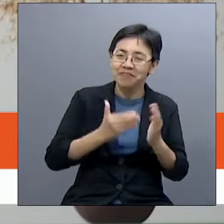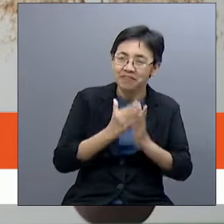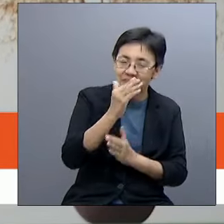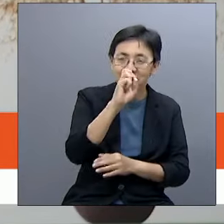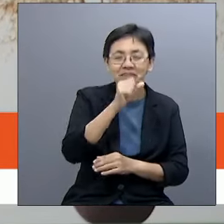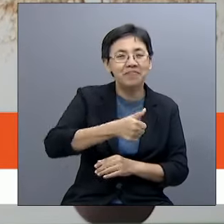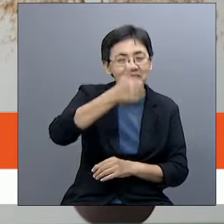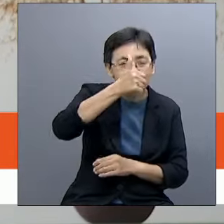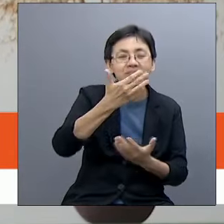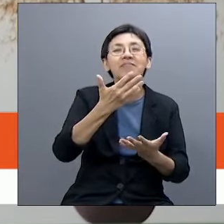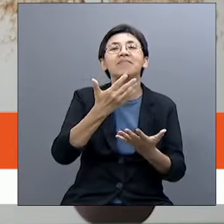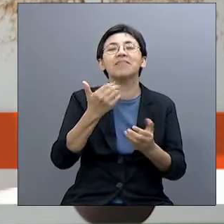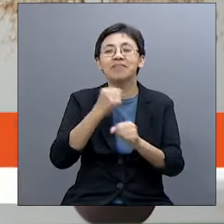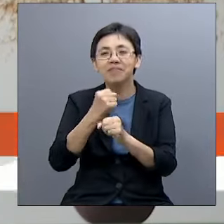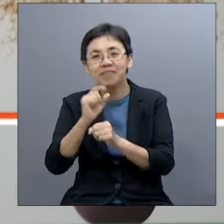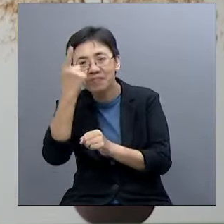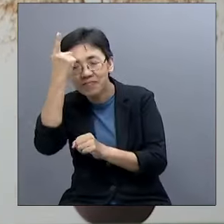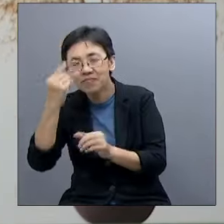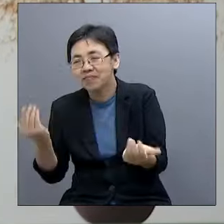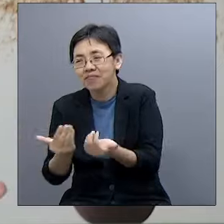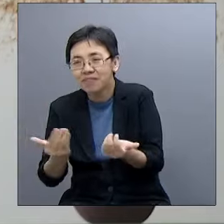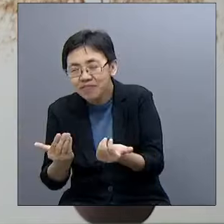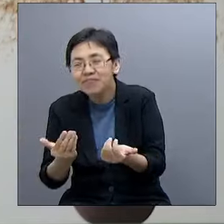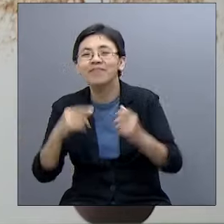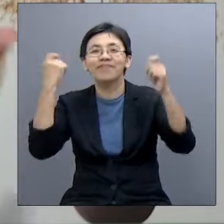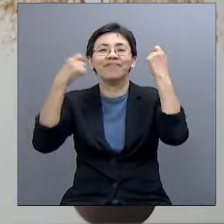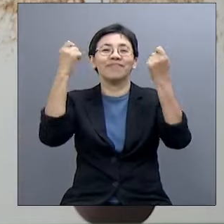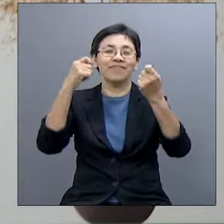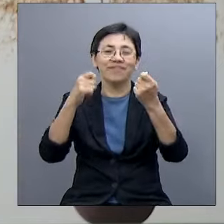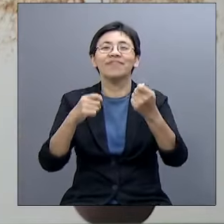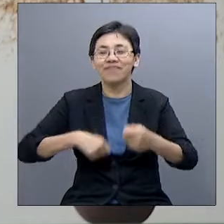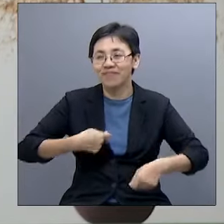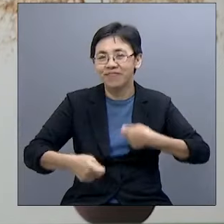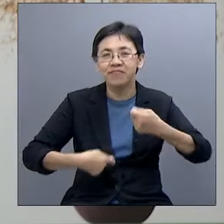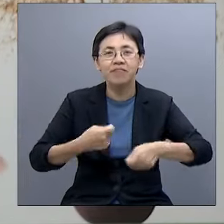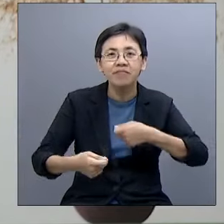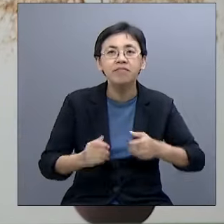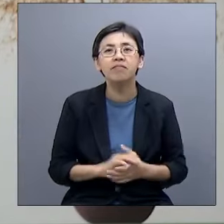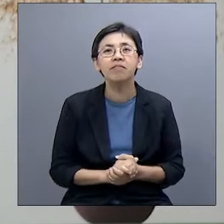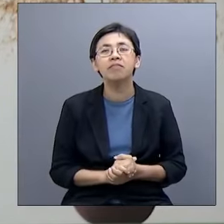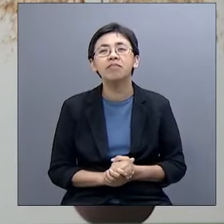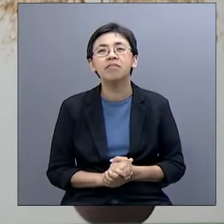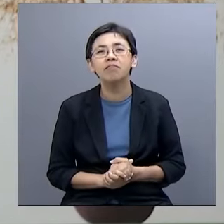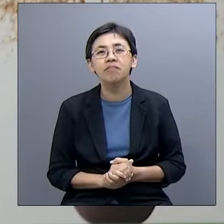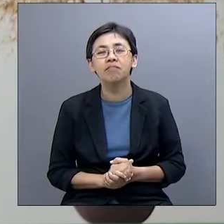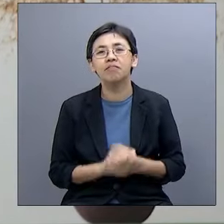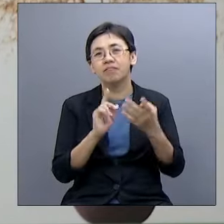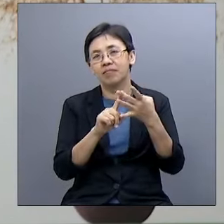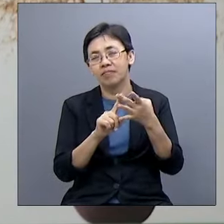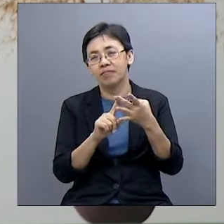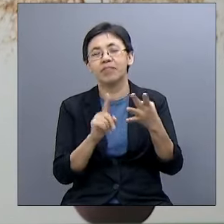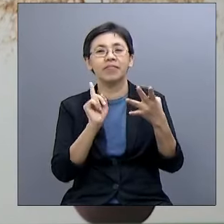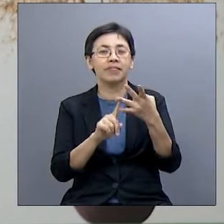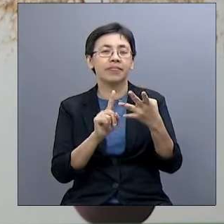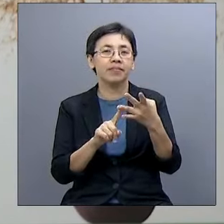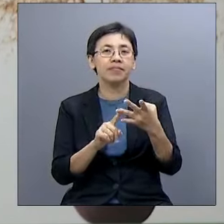สอบได้ได้งานใหม่มีลูกก็จะอยากเฉลิมฉลองอะไรบางอย่างไปกินโอมากาเสะกันแบบปิดโปรเจคใหญ่ได้อย่างงี้ใช่มยครับอันที่ 3ก็